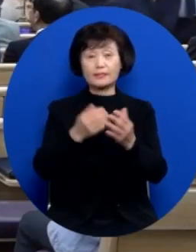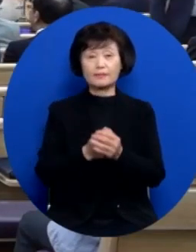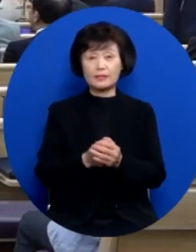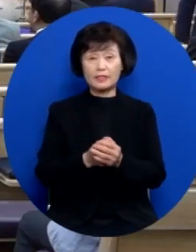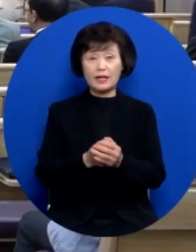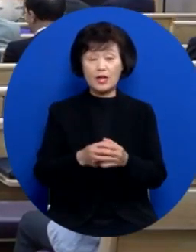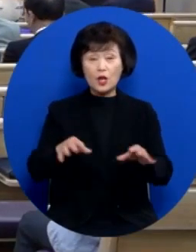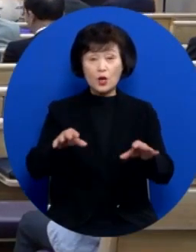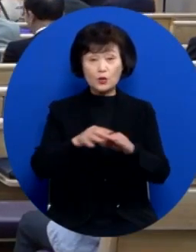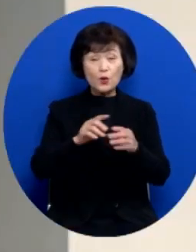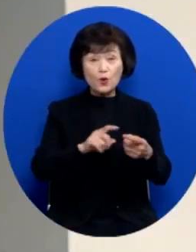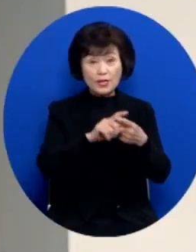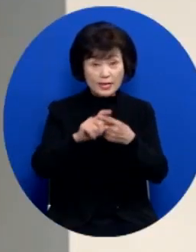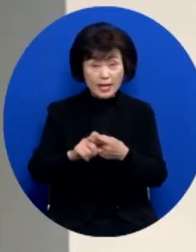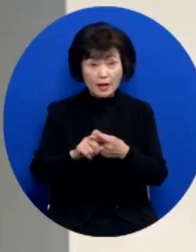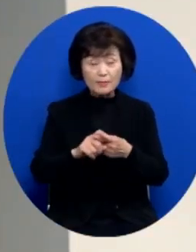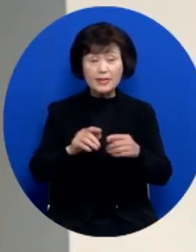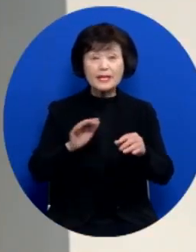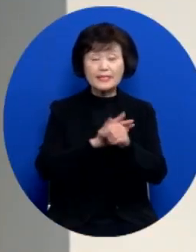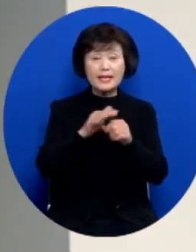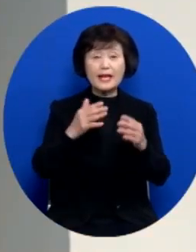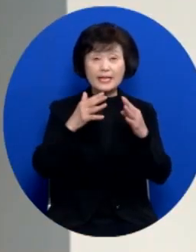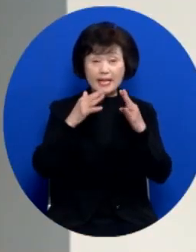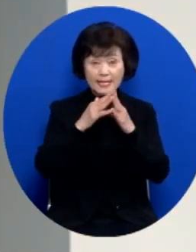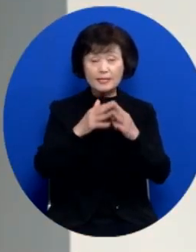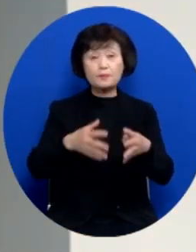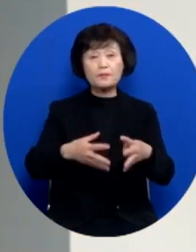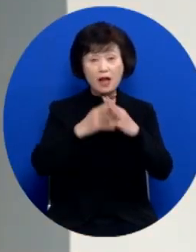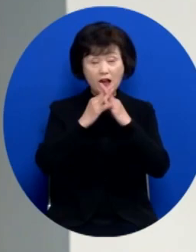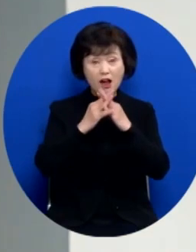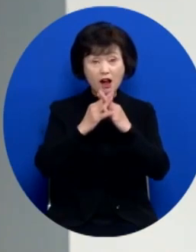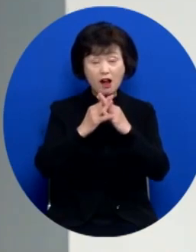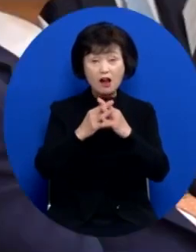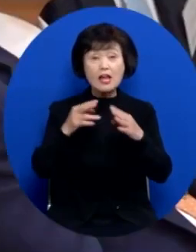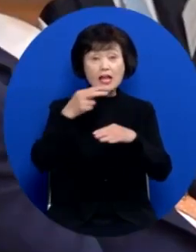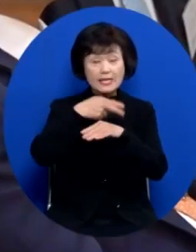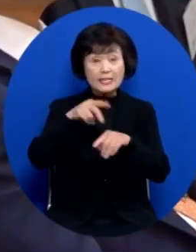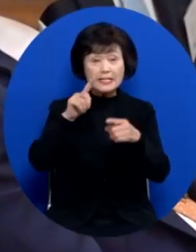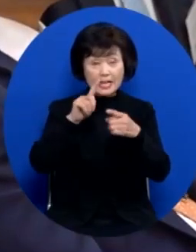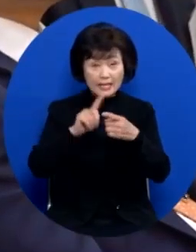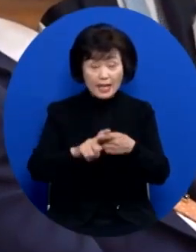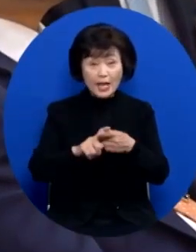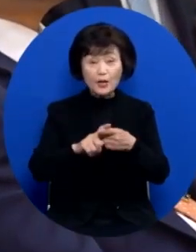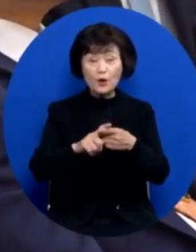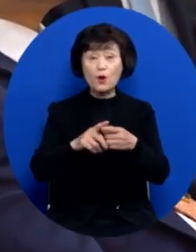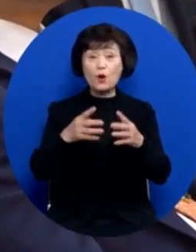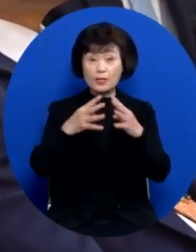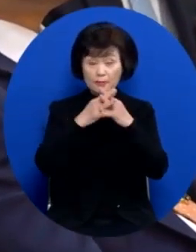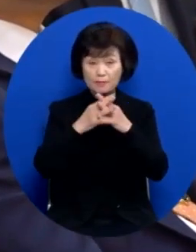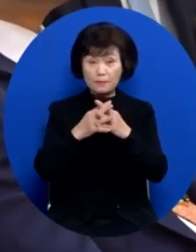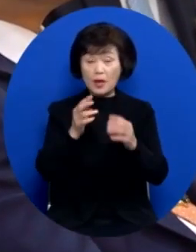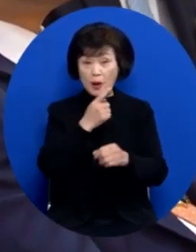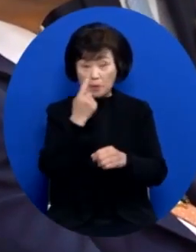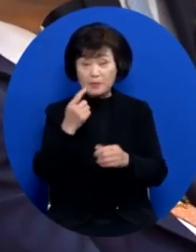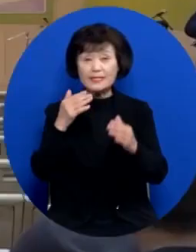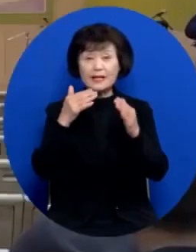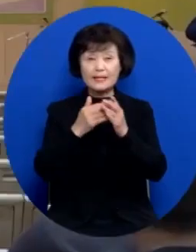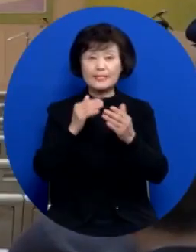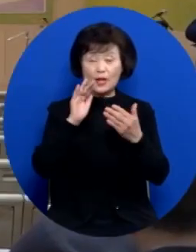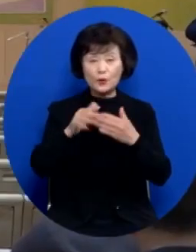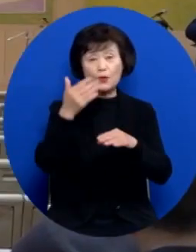한국교회 총연합이 사랑의 집짓기 완공 감사 예배를 14일 경북 울진제일교회에서